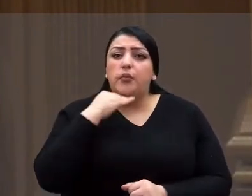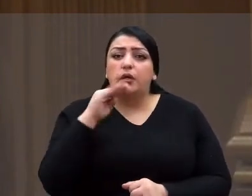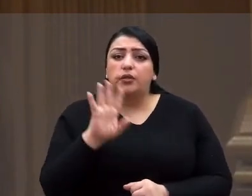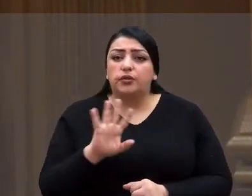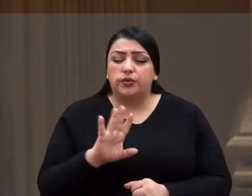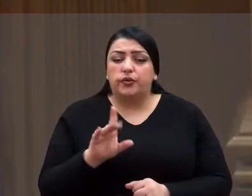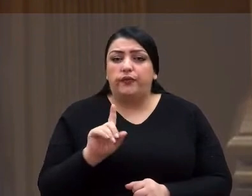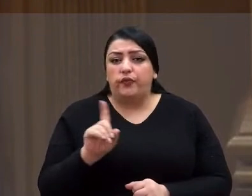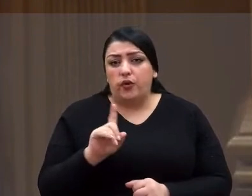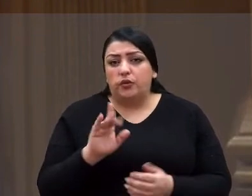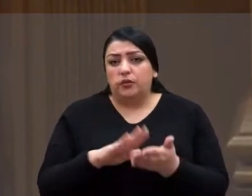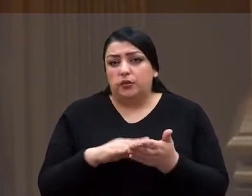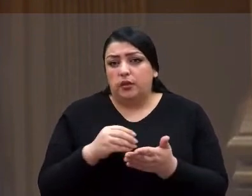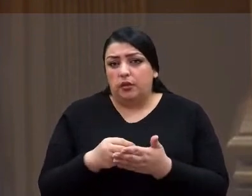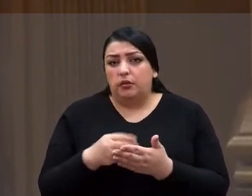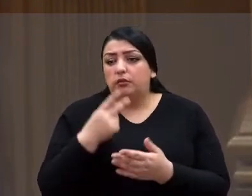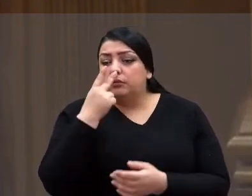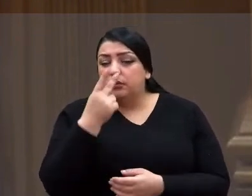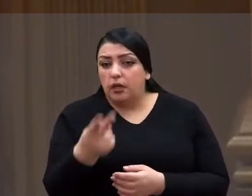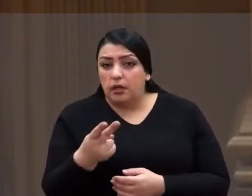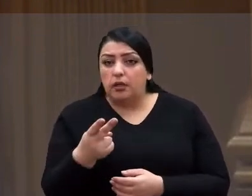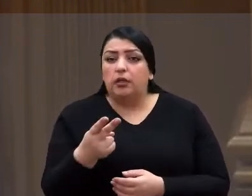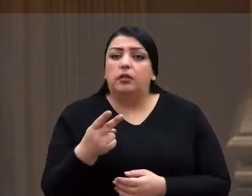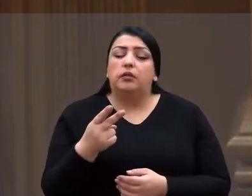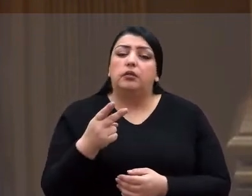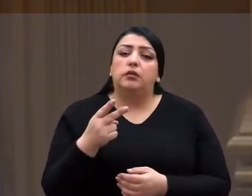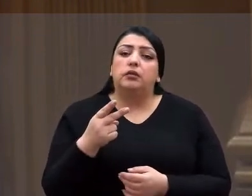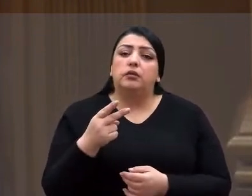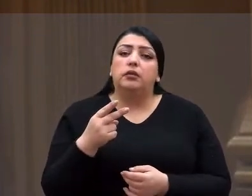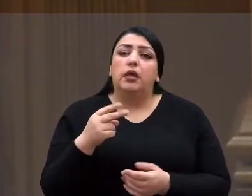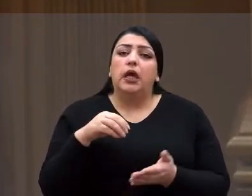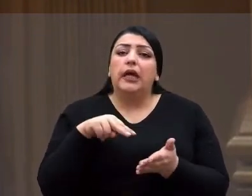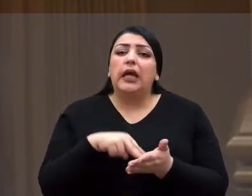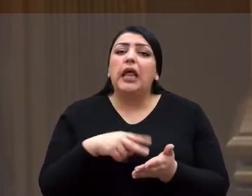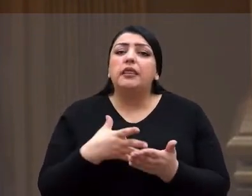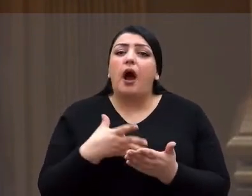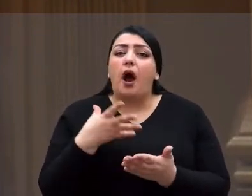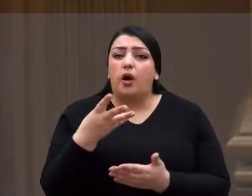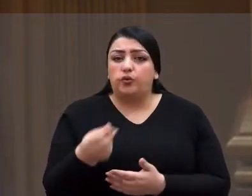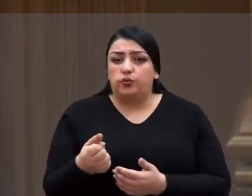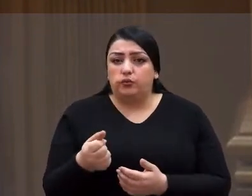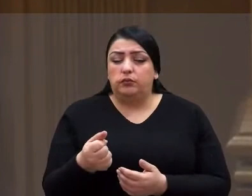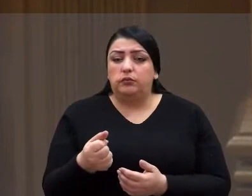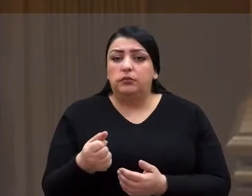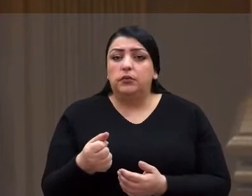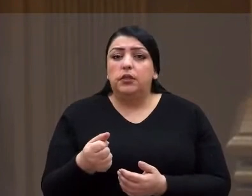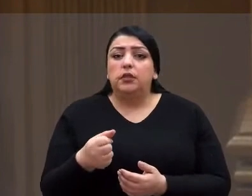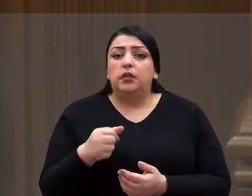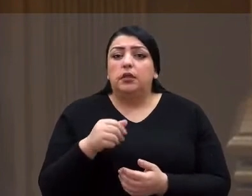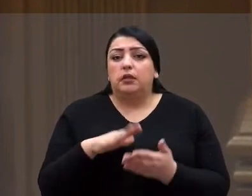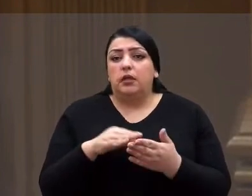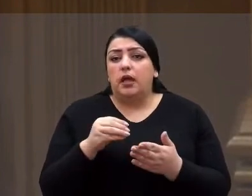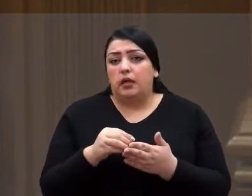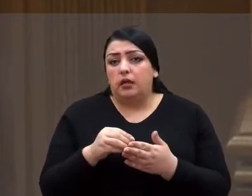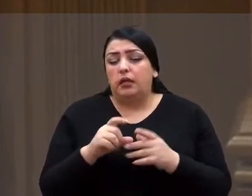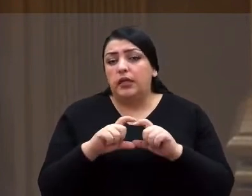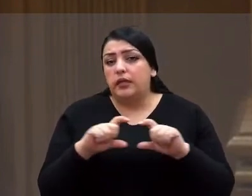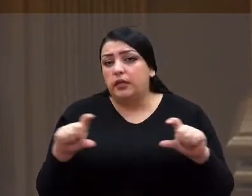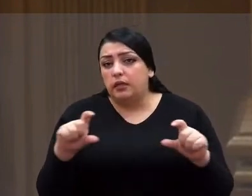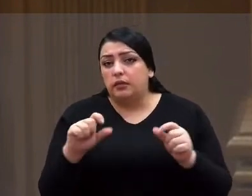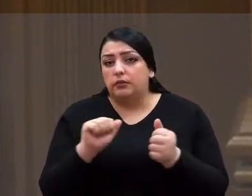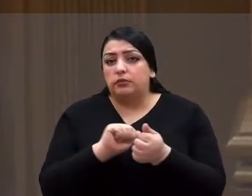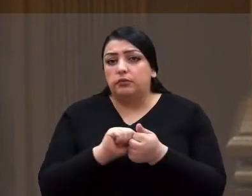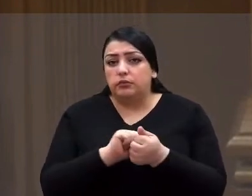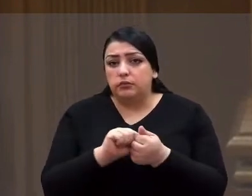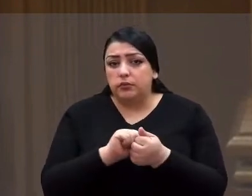գնահատում։ Դատարանները նեղ են մեկնաբանում, եթե չկա թեստ, որը ինքնին 100% անց օբյեկտիվ է